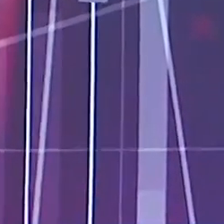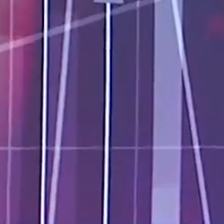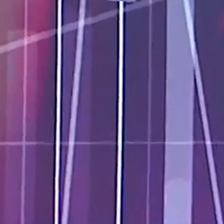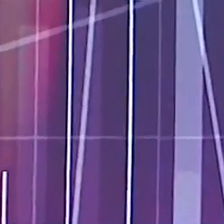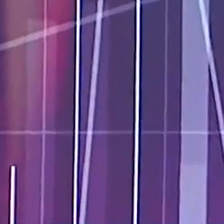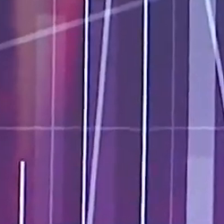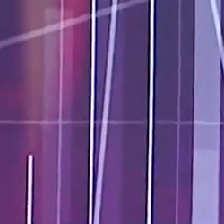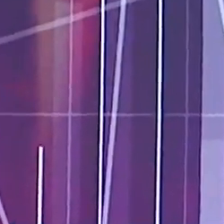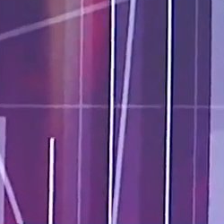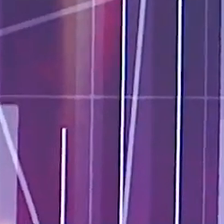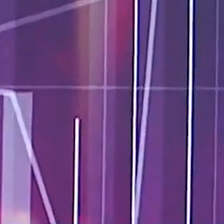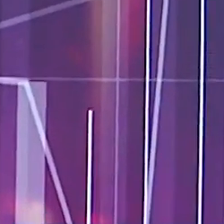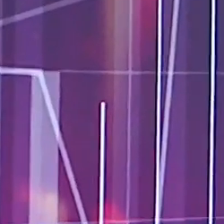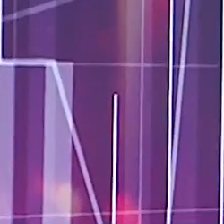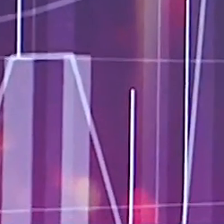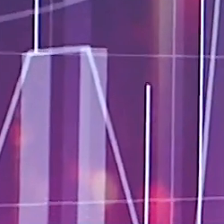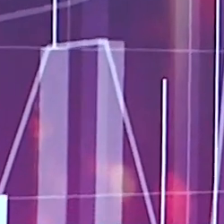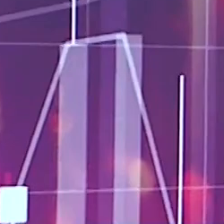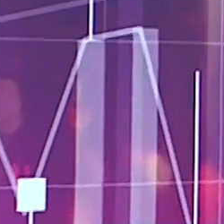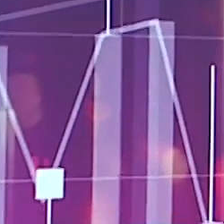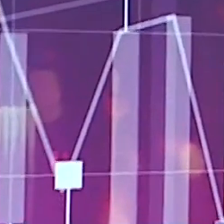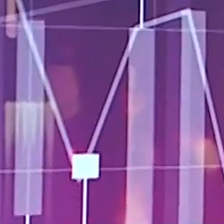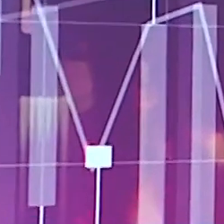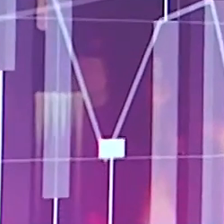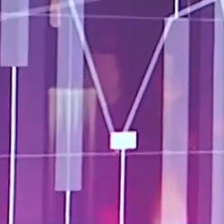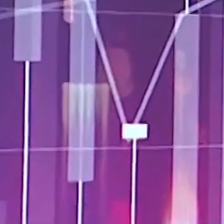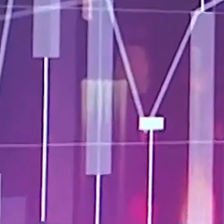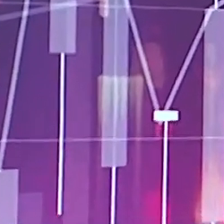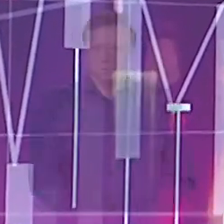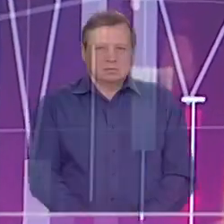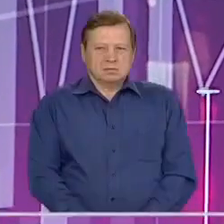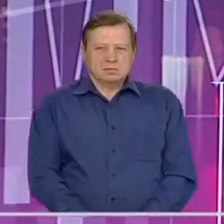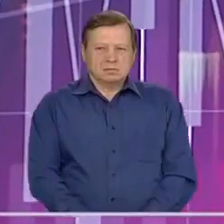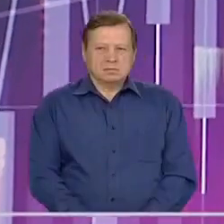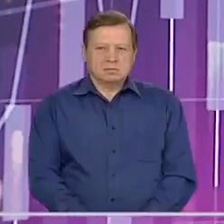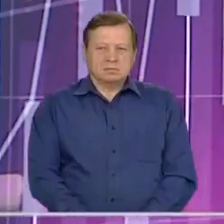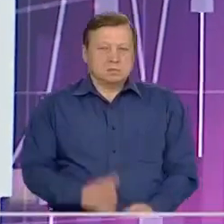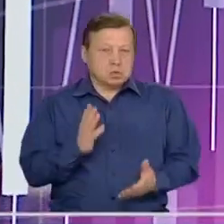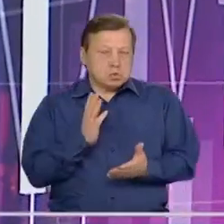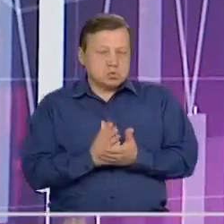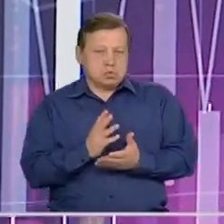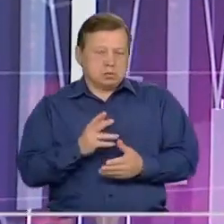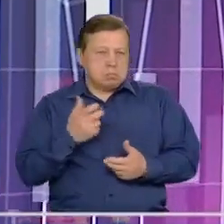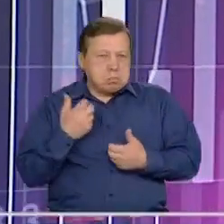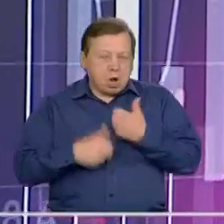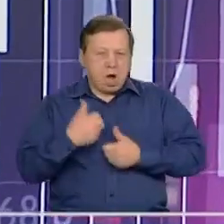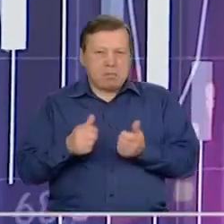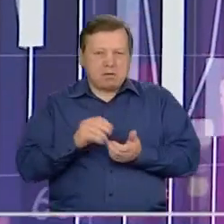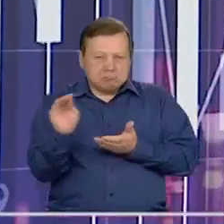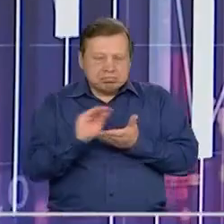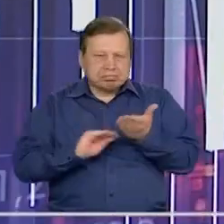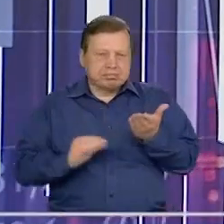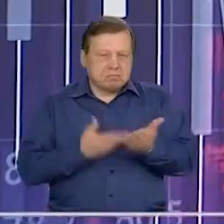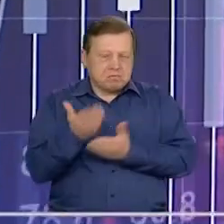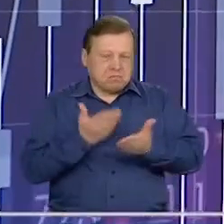masa papierologii, która związana jest z zeznaniami podatkowymi. Od jakiegoś czasu już nie jest to problem od strony takiej formalnej, no bo te zeznania są